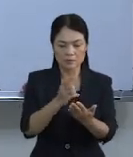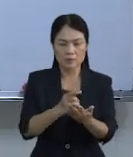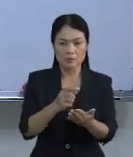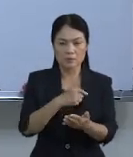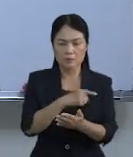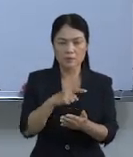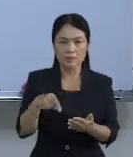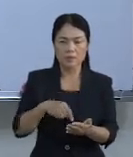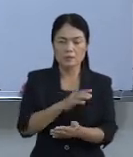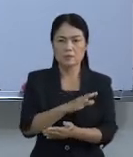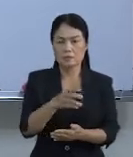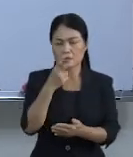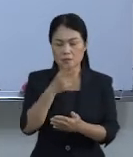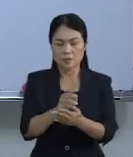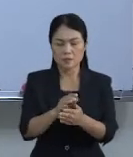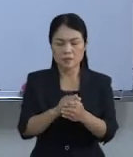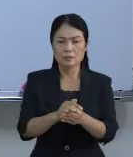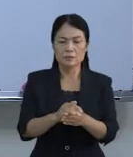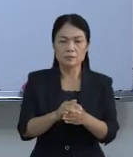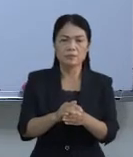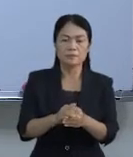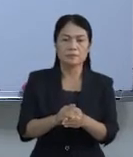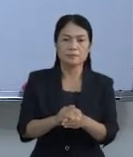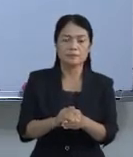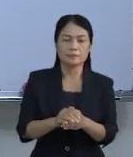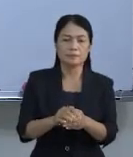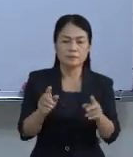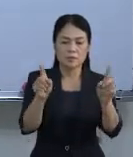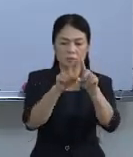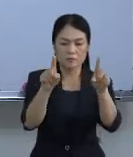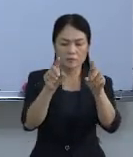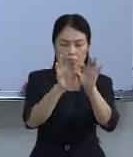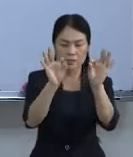dương nữa còn đấy bà con mưa màu tiền còn đá đi